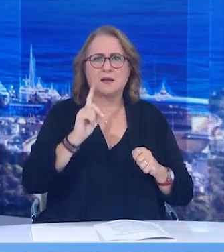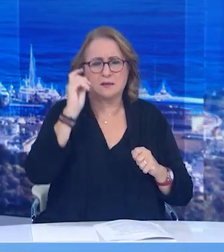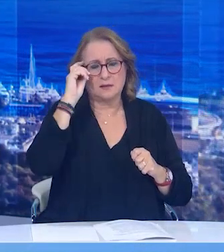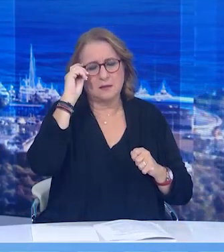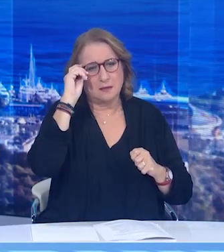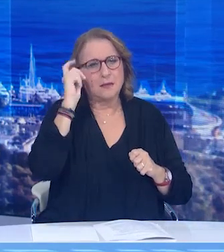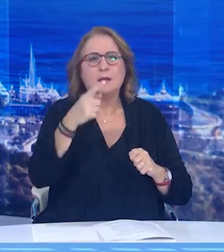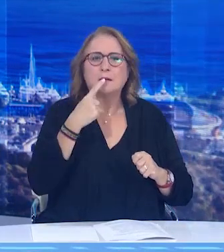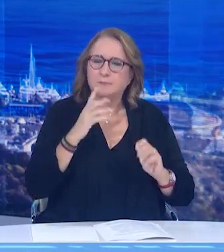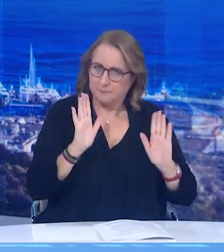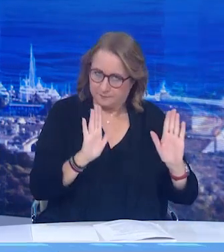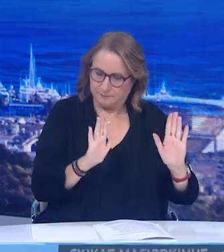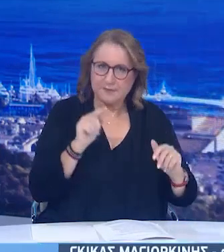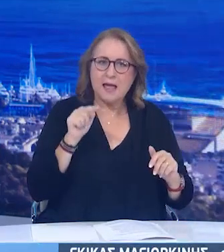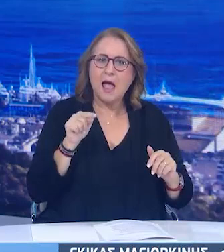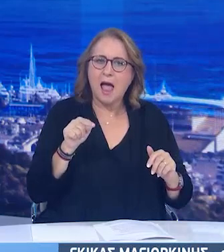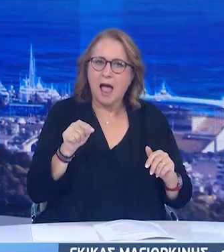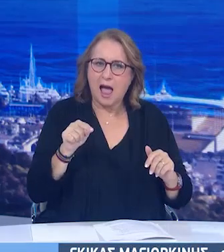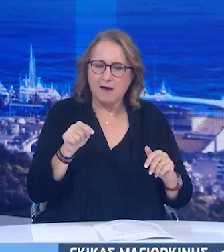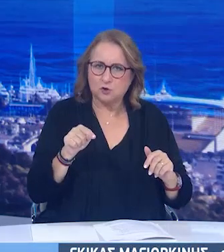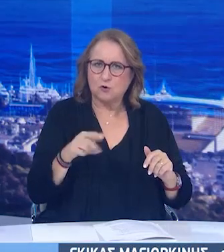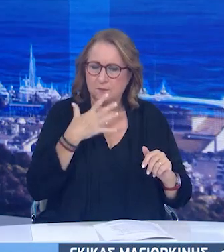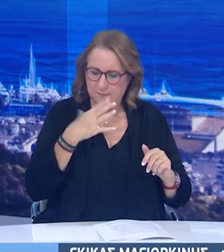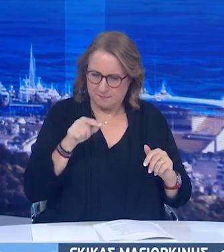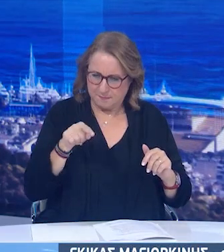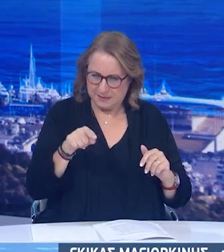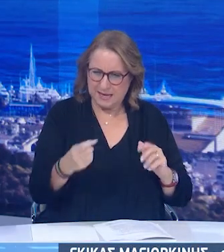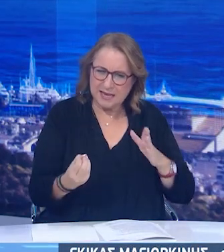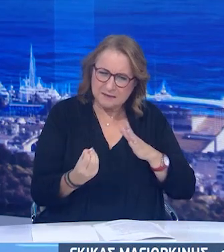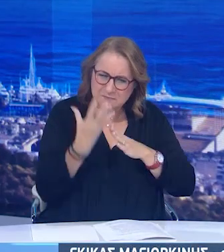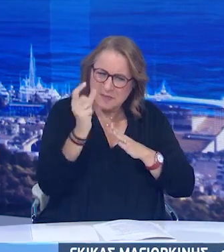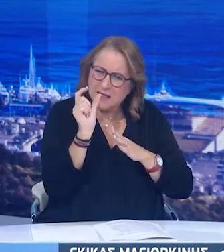το συγκεκριμένο στέλεχος δεν είναι το μοναδικό που φαίνεται ότι μπορεί